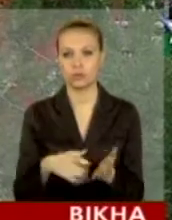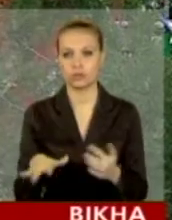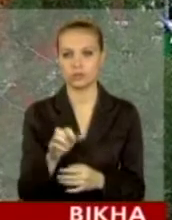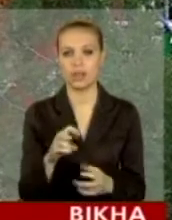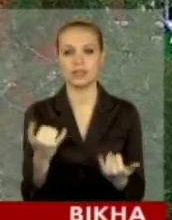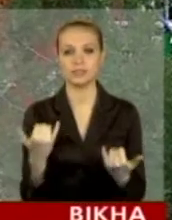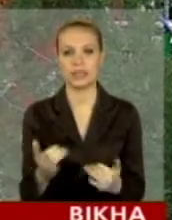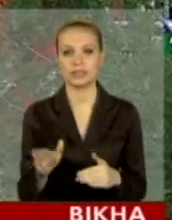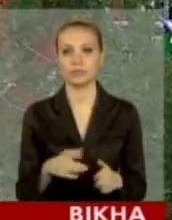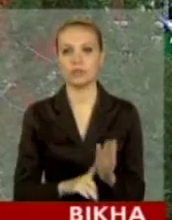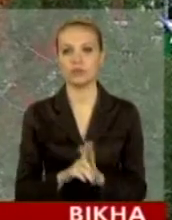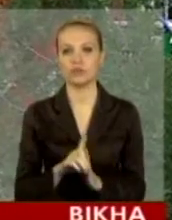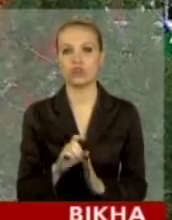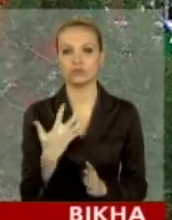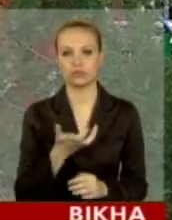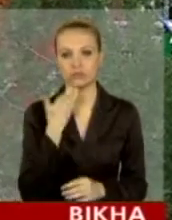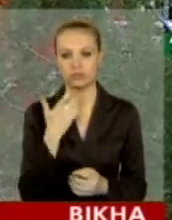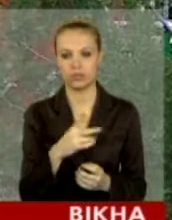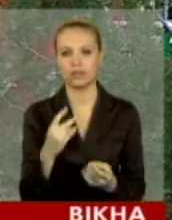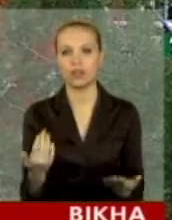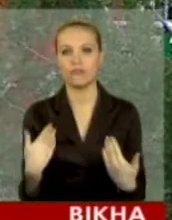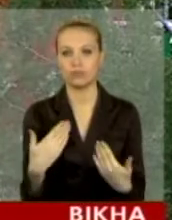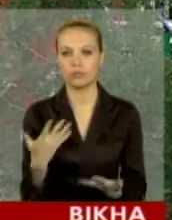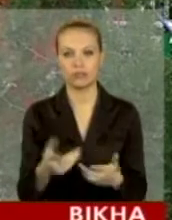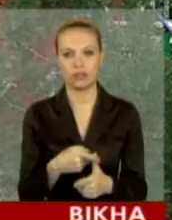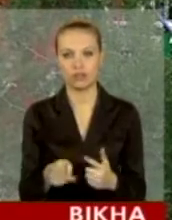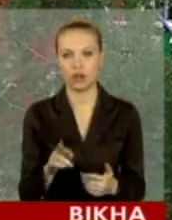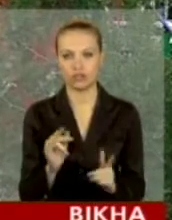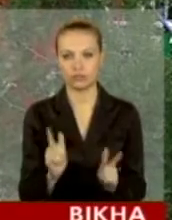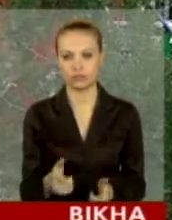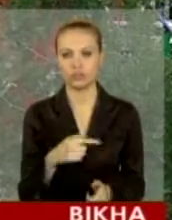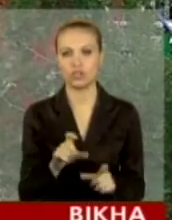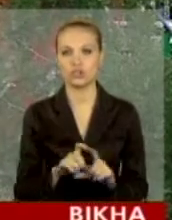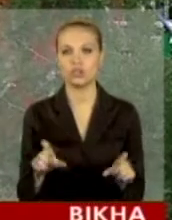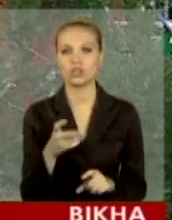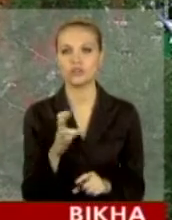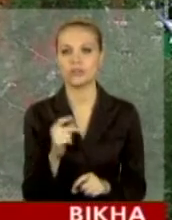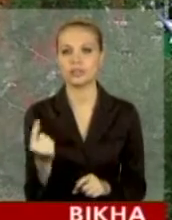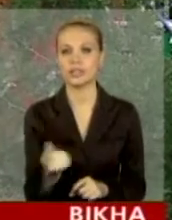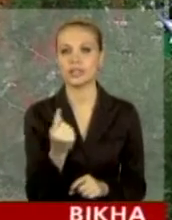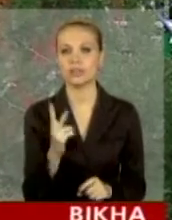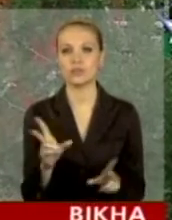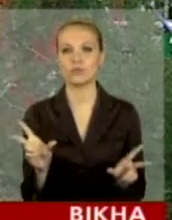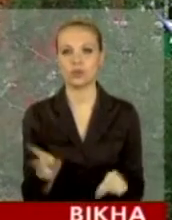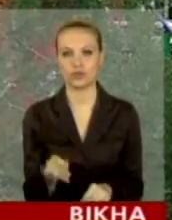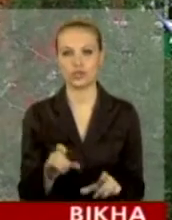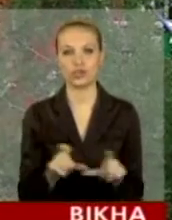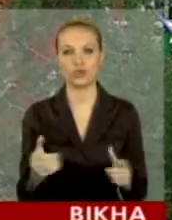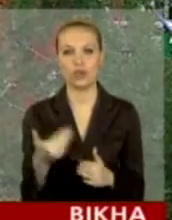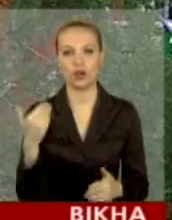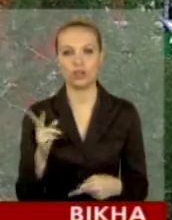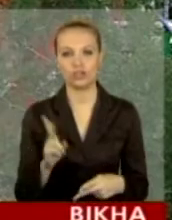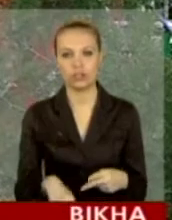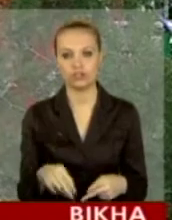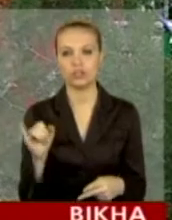вже нині, після початку бабиного літа, на відпочинок навряд чи піде. Школярі Слов'янська – єдині, кому пощастило і школу раніше